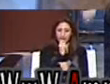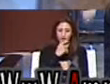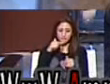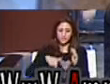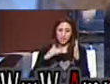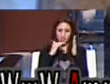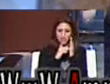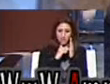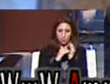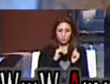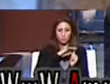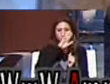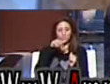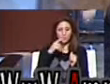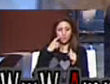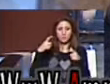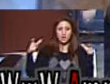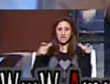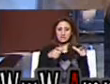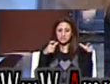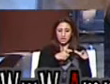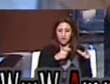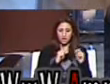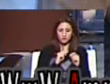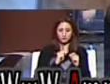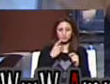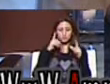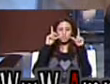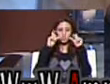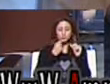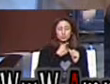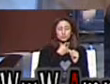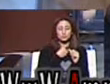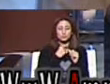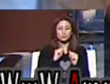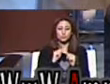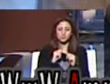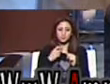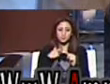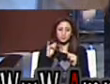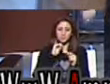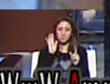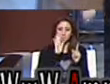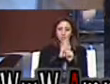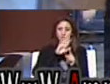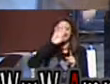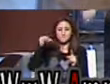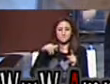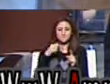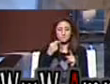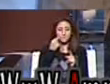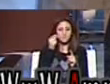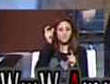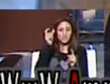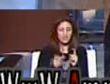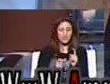واليوم والبعض يطالب بحصار من نوع اخر بالصوت والصوره. نقول اننا ايضا ندافع عن حق الناس في المعرفه.